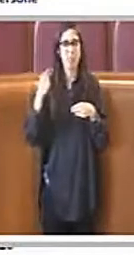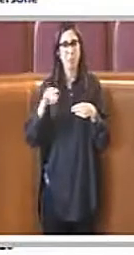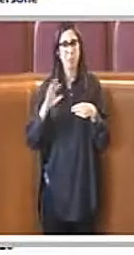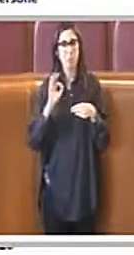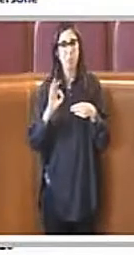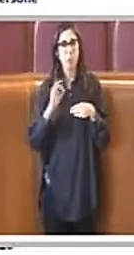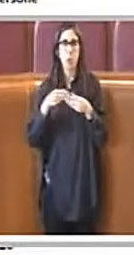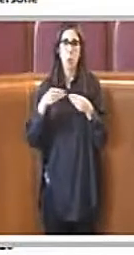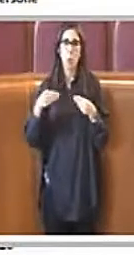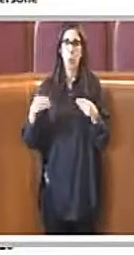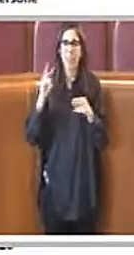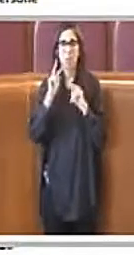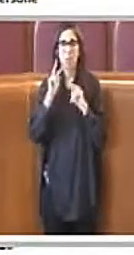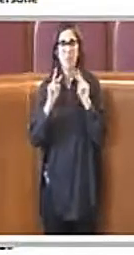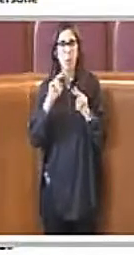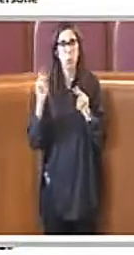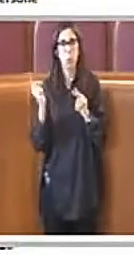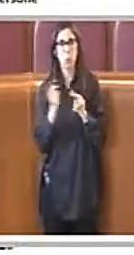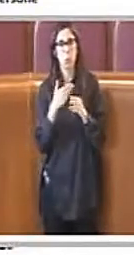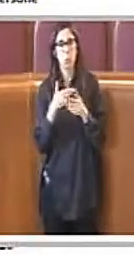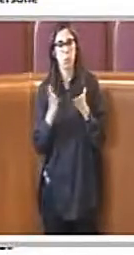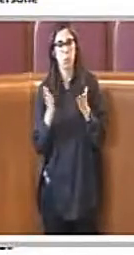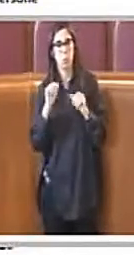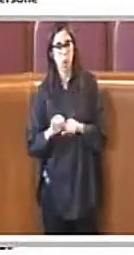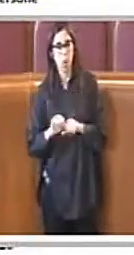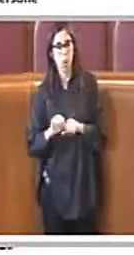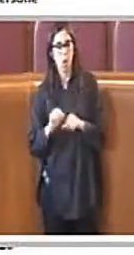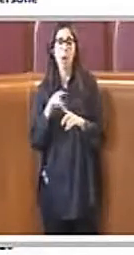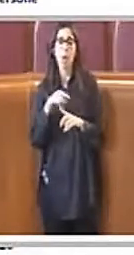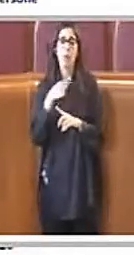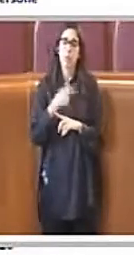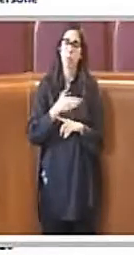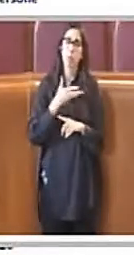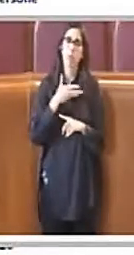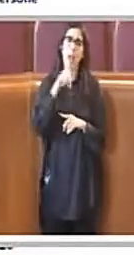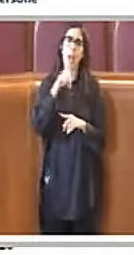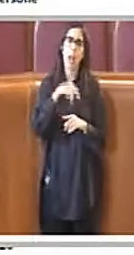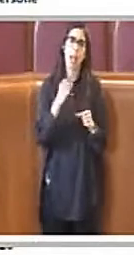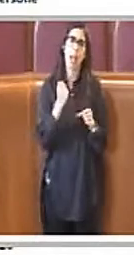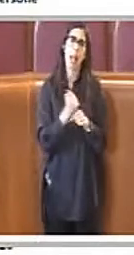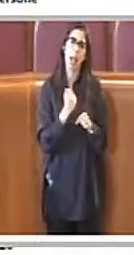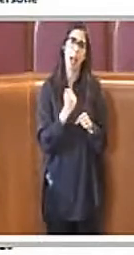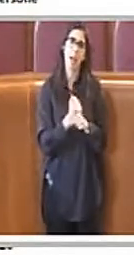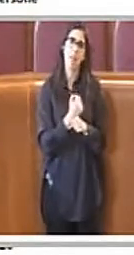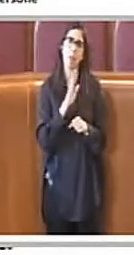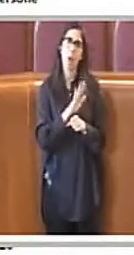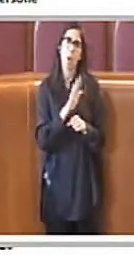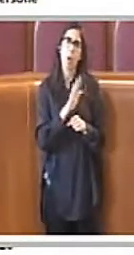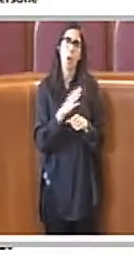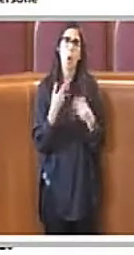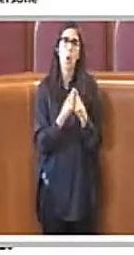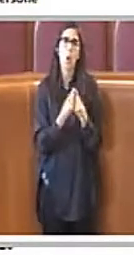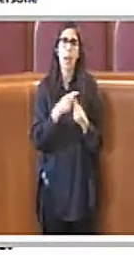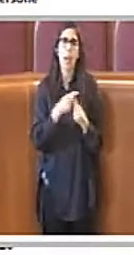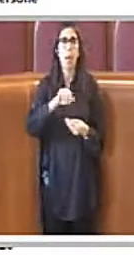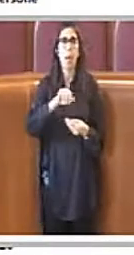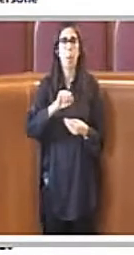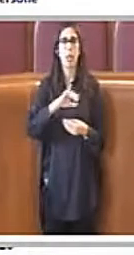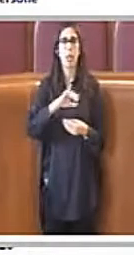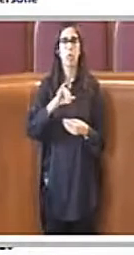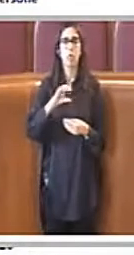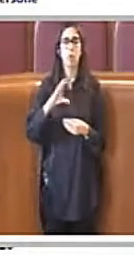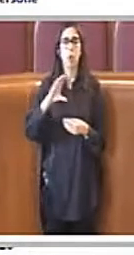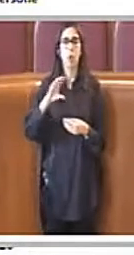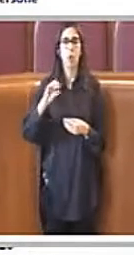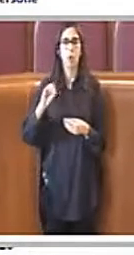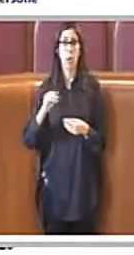consultazione pubblica, ma per dire, e poi a questo si affianca anche il lavoro della collega Paciocco, che secondo